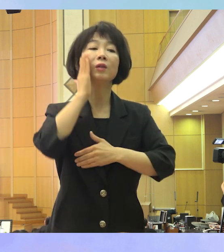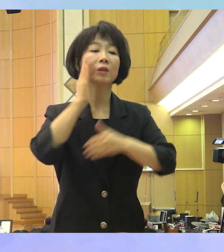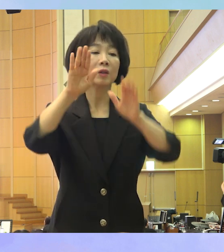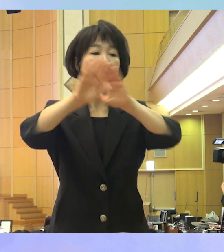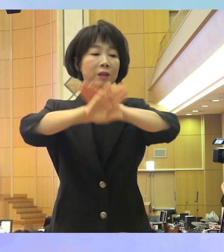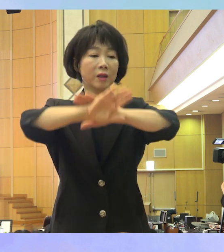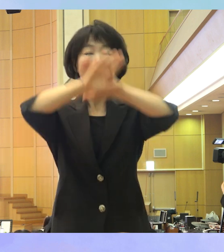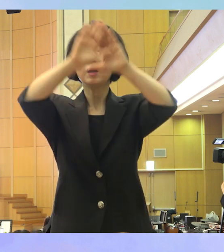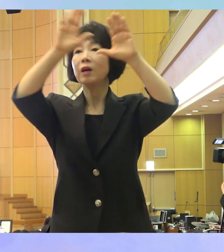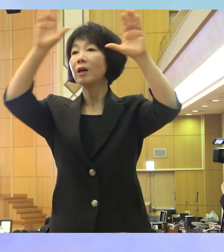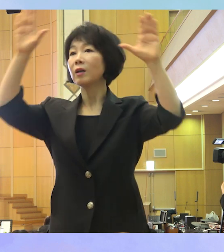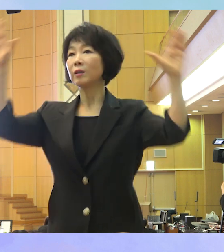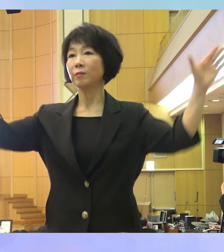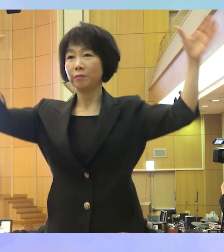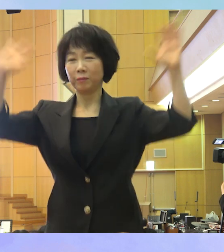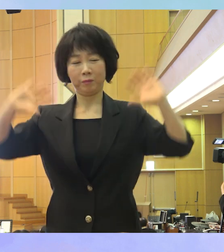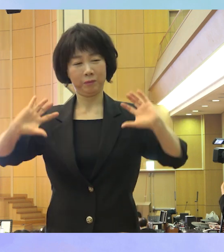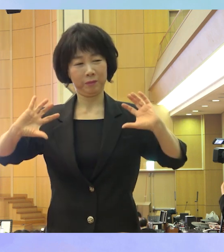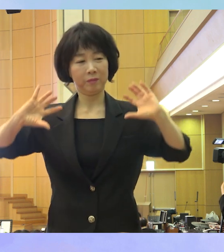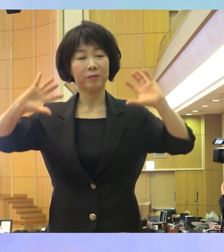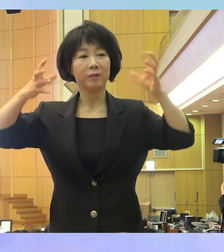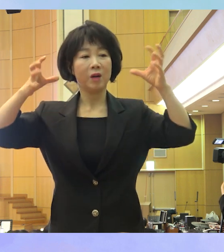가정은 작은